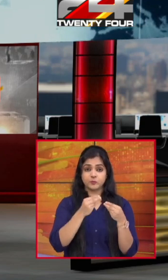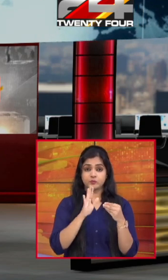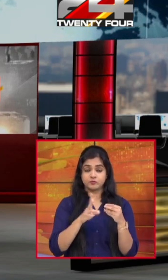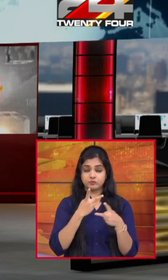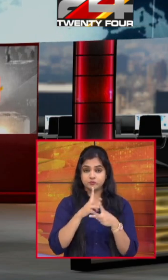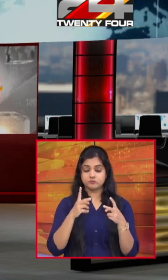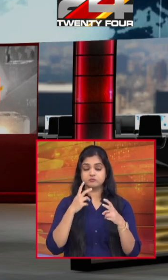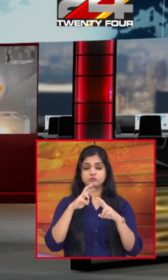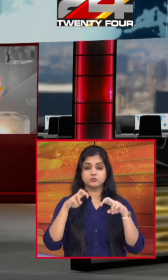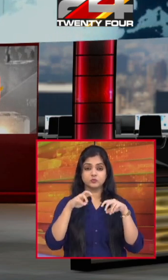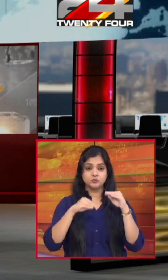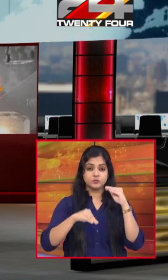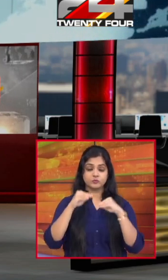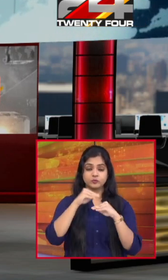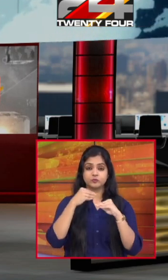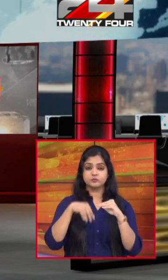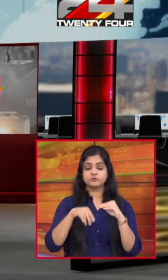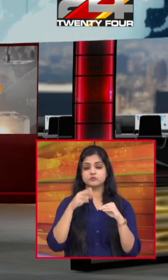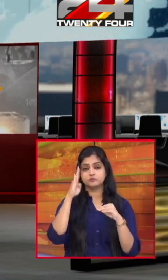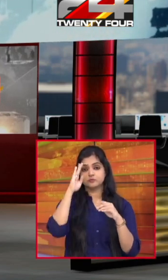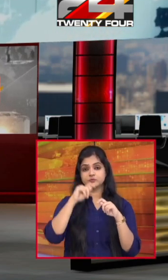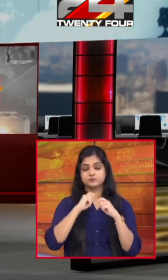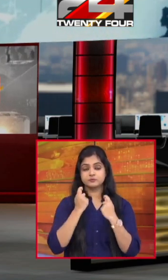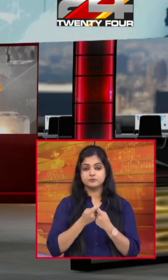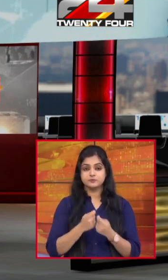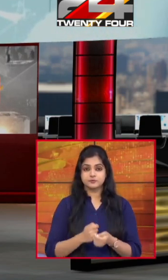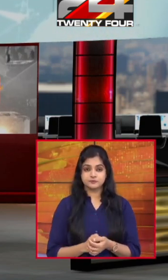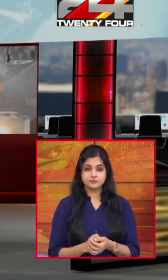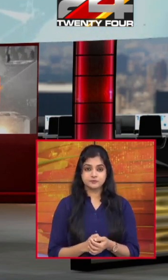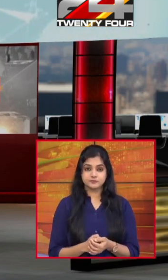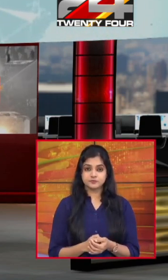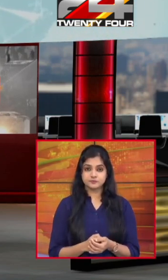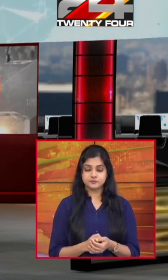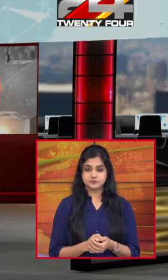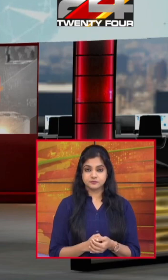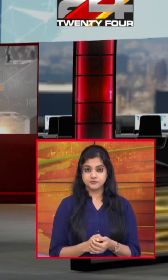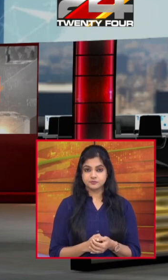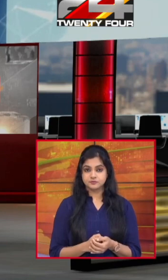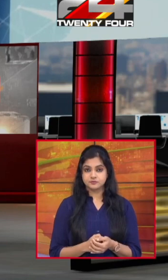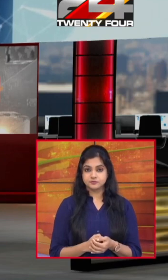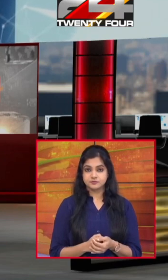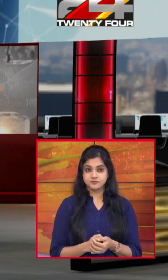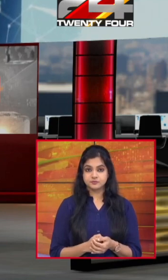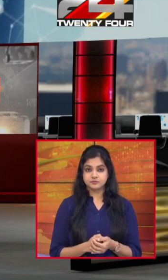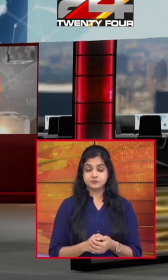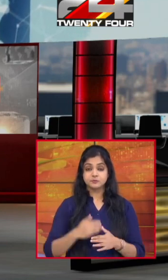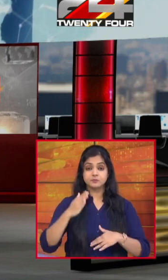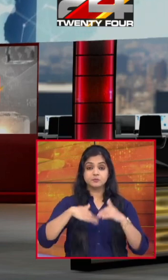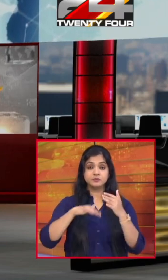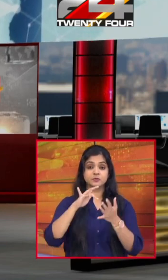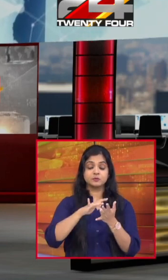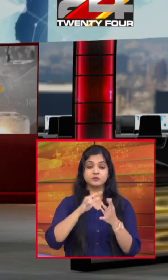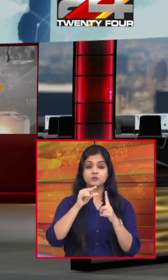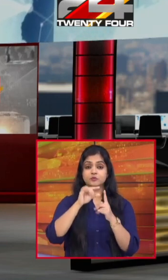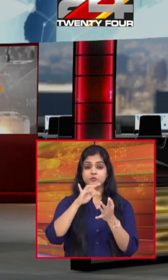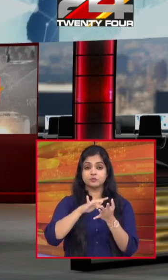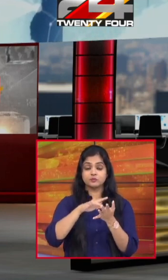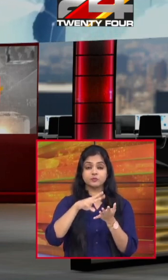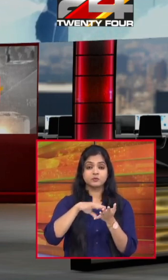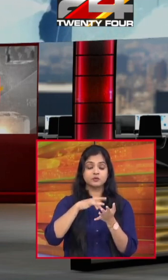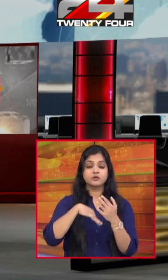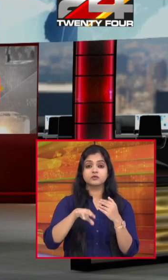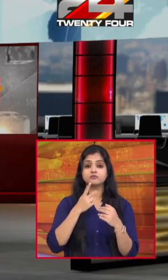ഉൾപ്പെടെയുള്ള കാര്യങ്ങൾ ഇപ്പോൾ അന്വേഷണ സംഘം പരിശോധിച്ചു വരികയാണ്. പാലക്കാട് നിന്ന് നിഖിൽ പ്രമേഷാണ് വിശദാംശങ്ങൾ നൽകിയത്. മലപ്പുറം പൊന്നാനി